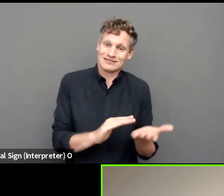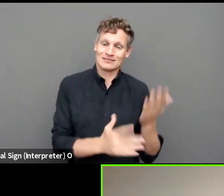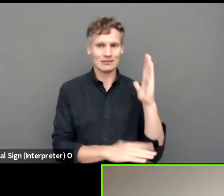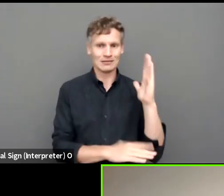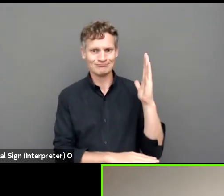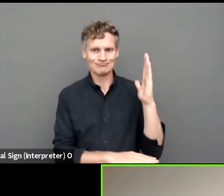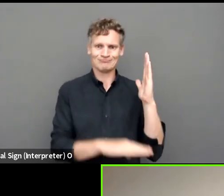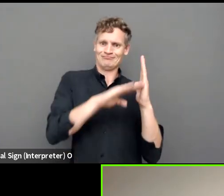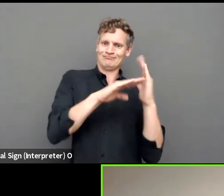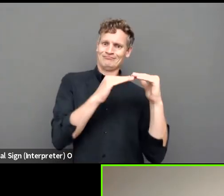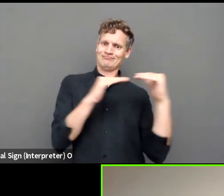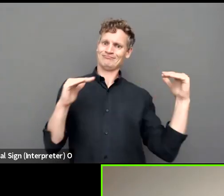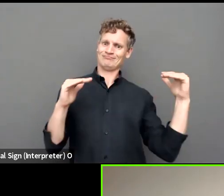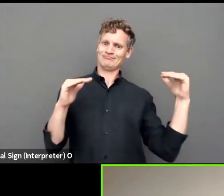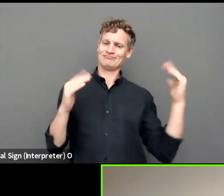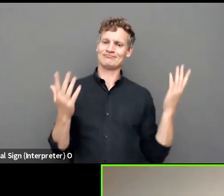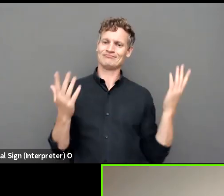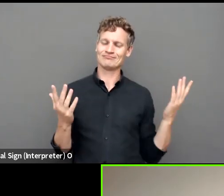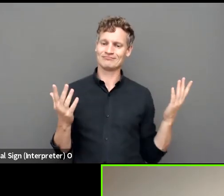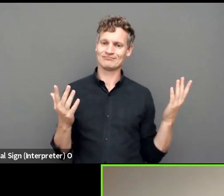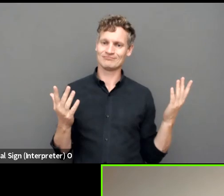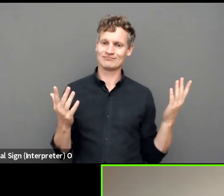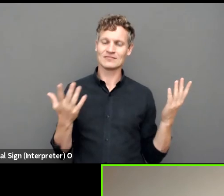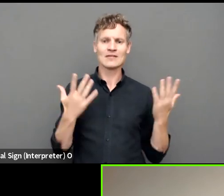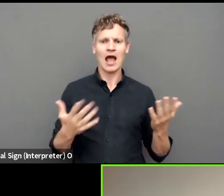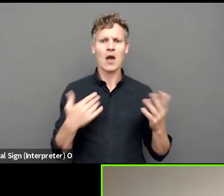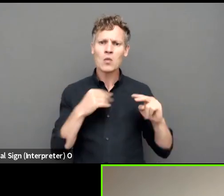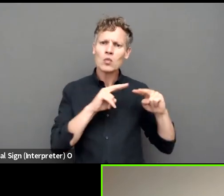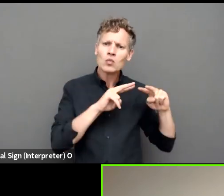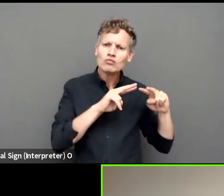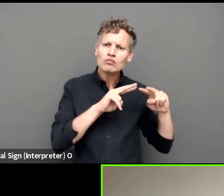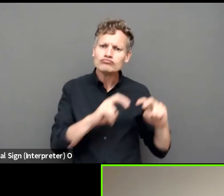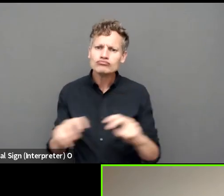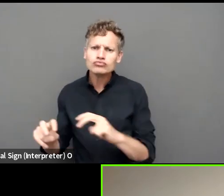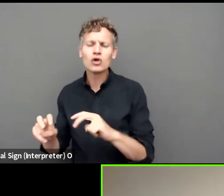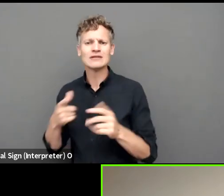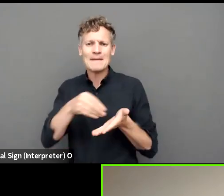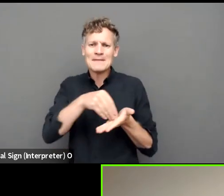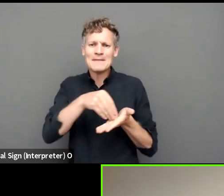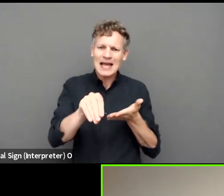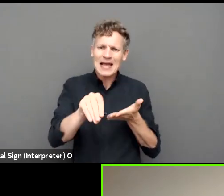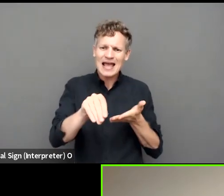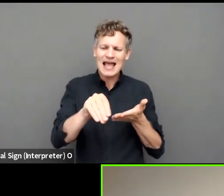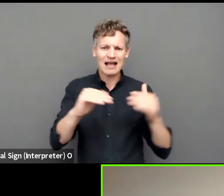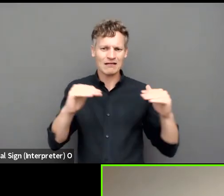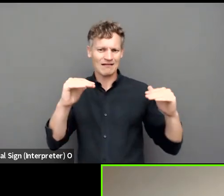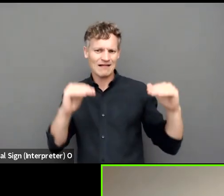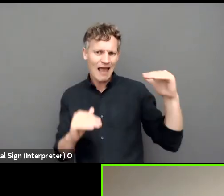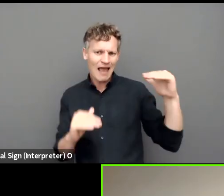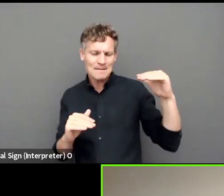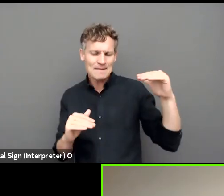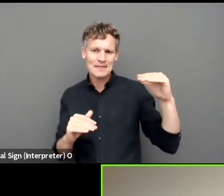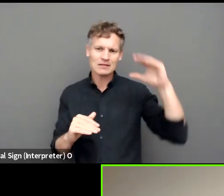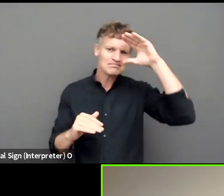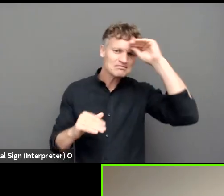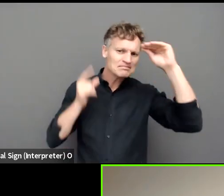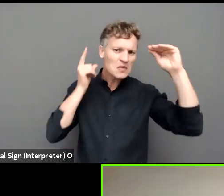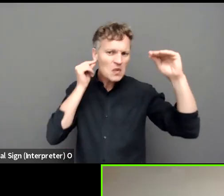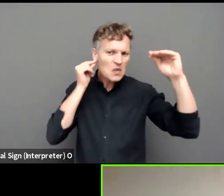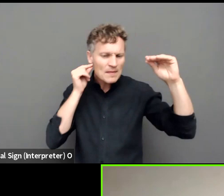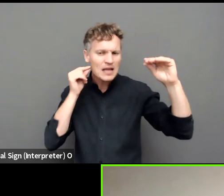malgré tous les efforts consentis au niveau mondial, le salaire des femmes reste en moyenne inférieur à celui des hommes de